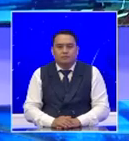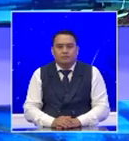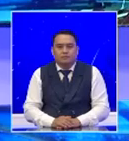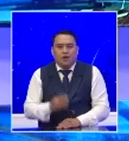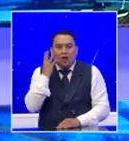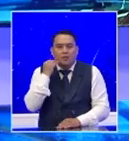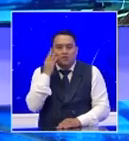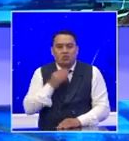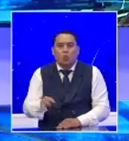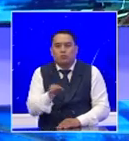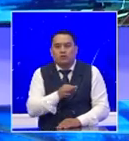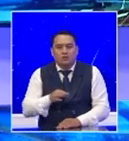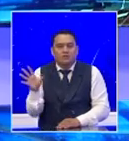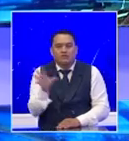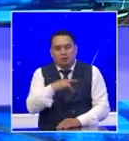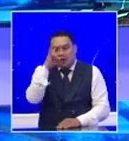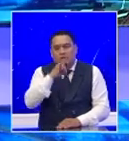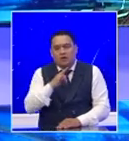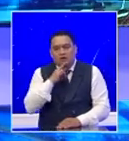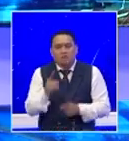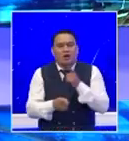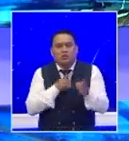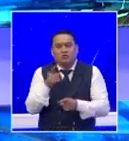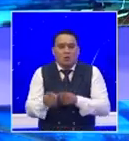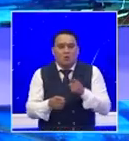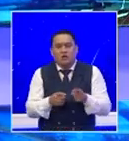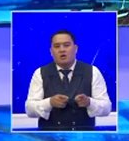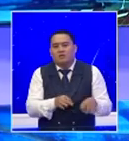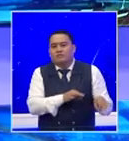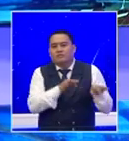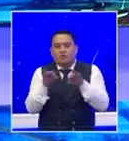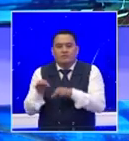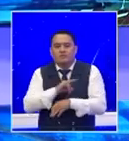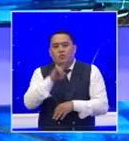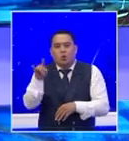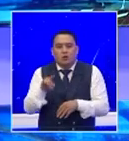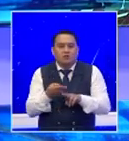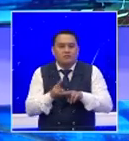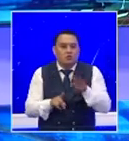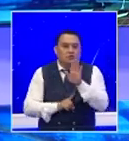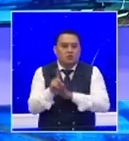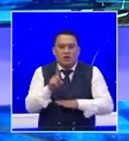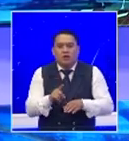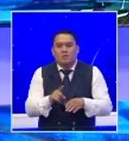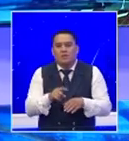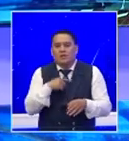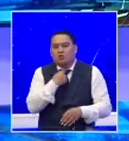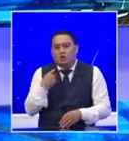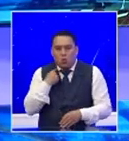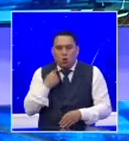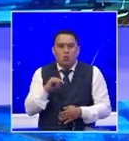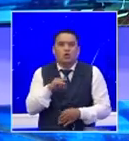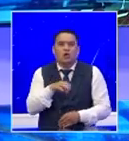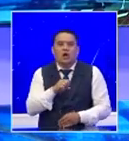В Алматинской области, как и во всем Казахстане, возобновлены пассажирские авиаперелеты. Сегодня в регионе запустили рейс между Талдыкурганом